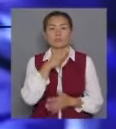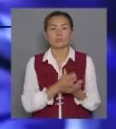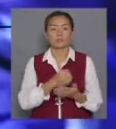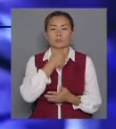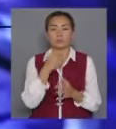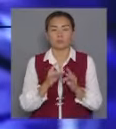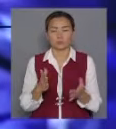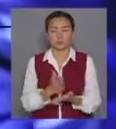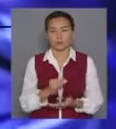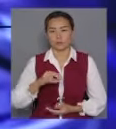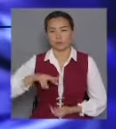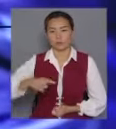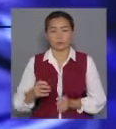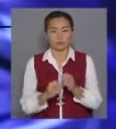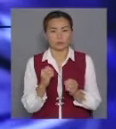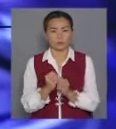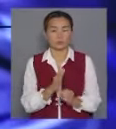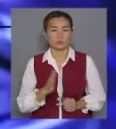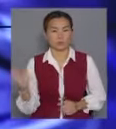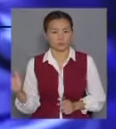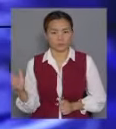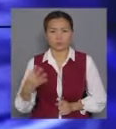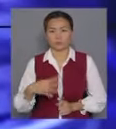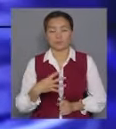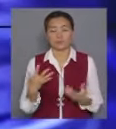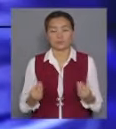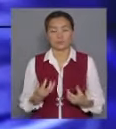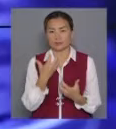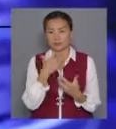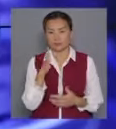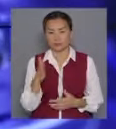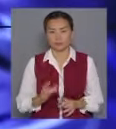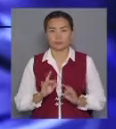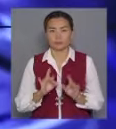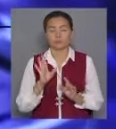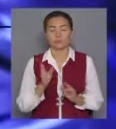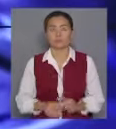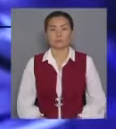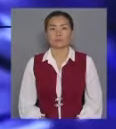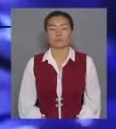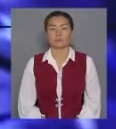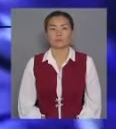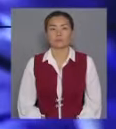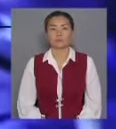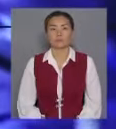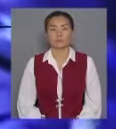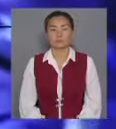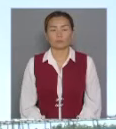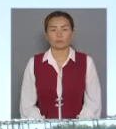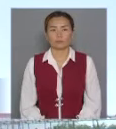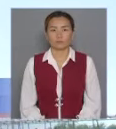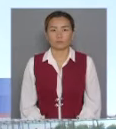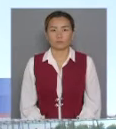үлкендердің айтуынша, шілде айының 10-шы жұлдызынан кейін 40 күн шілде басталады. Толығырақ тілші Гауһар Нұрлыбекқызы тарқатсын.